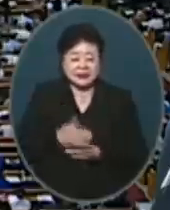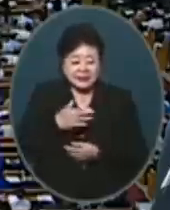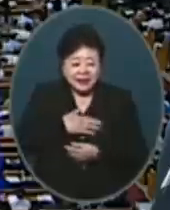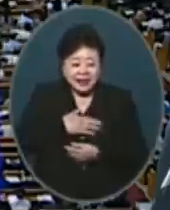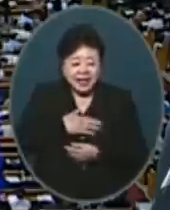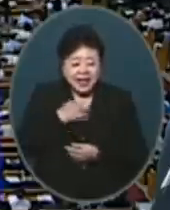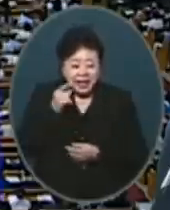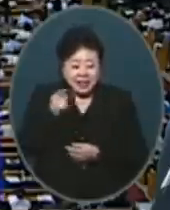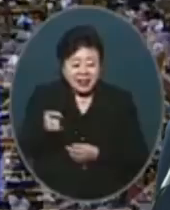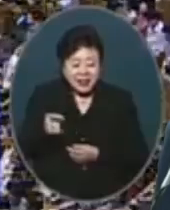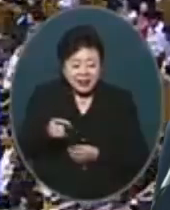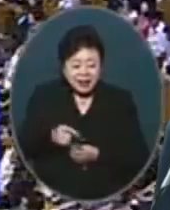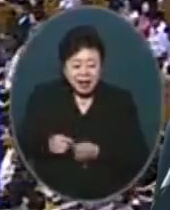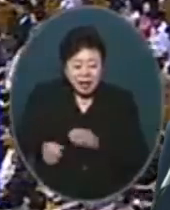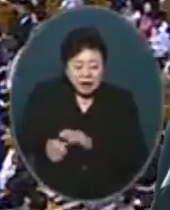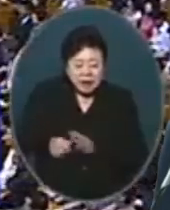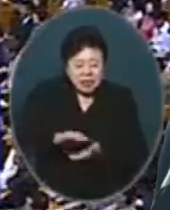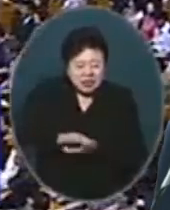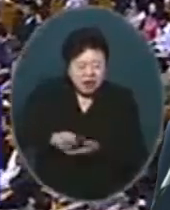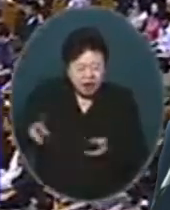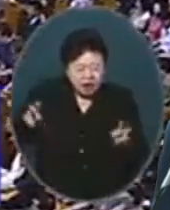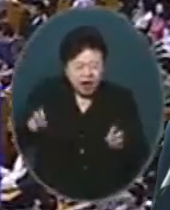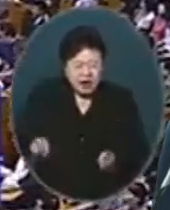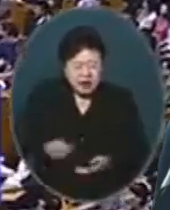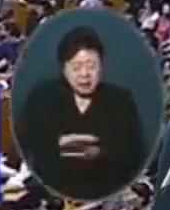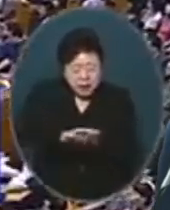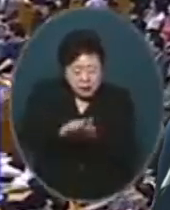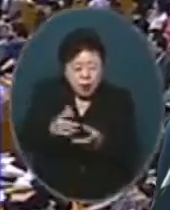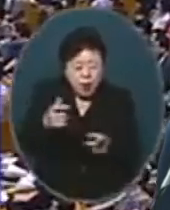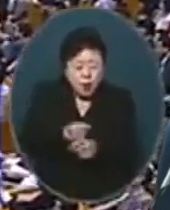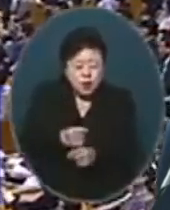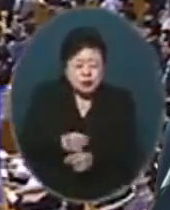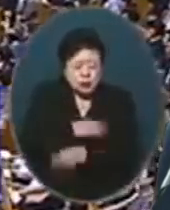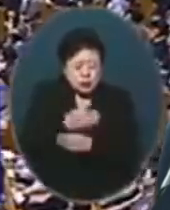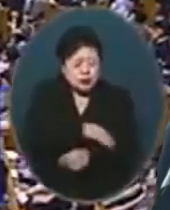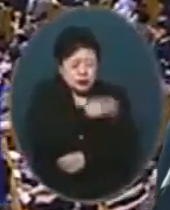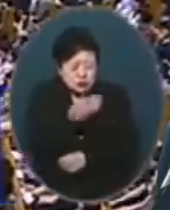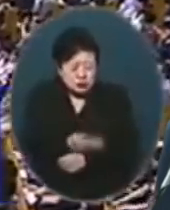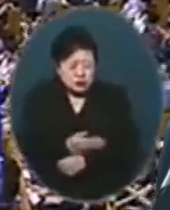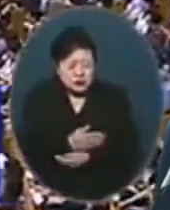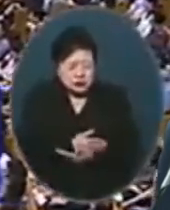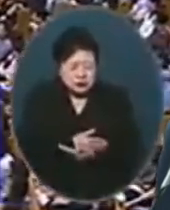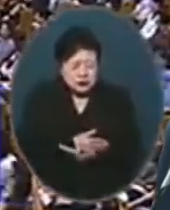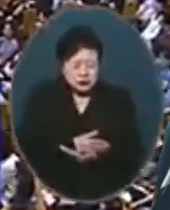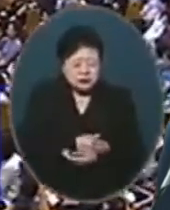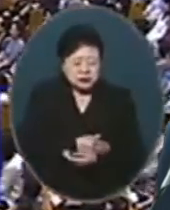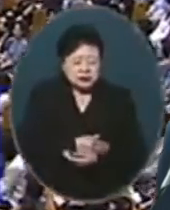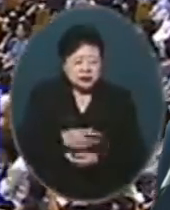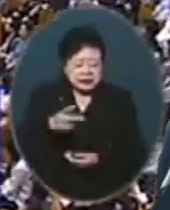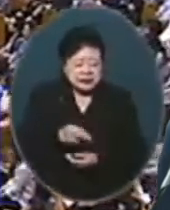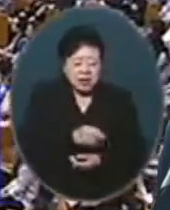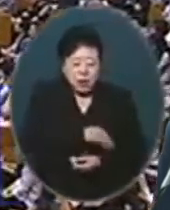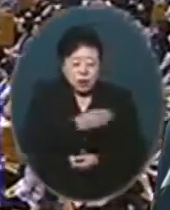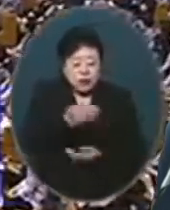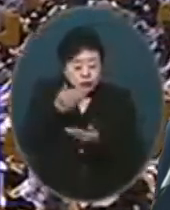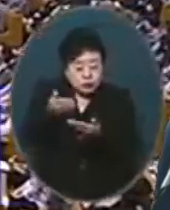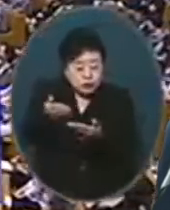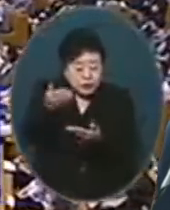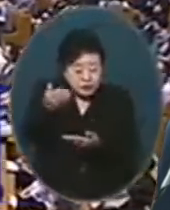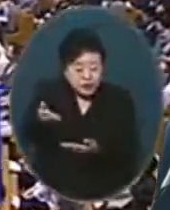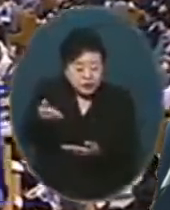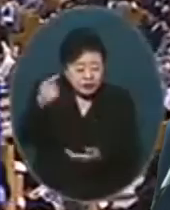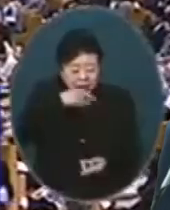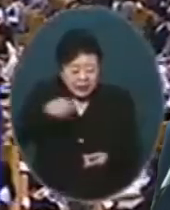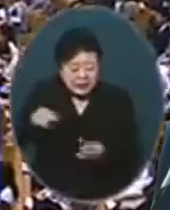내가 너희에게 뱀과 증가를 밟으며 원수의 모든 노력을 제어할 권능을 주었으니 너희를